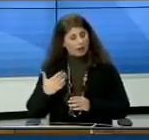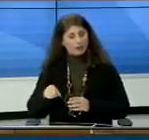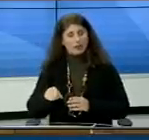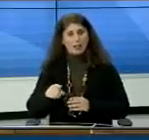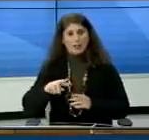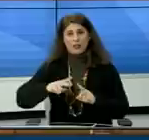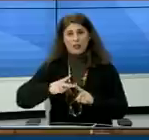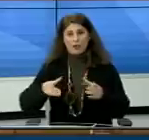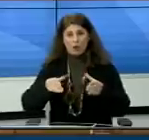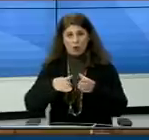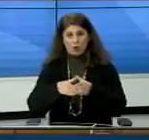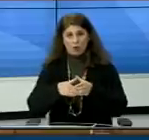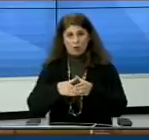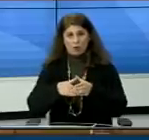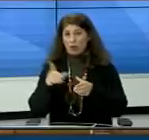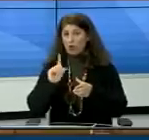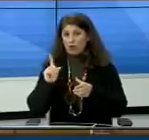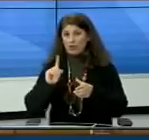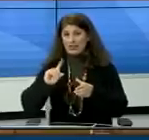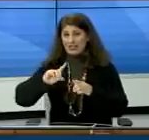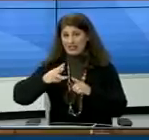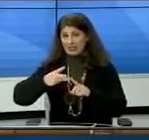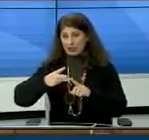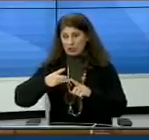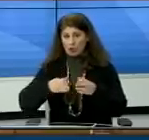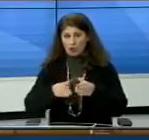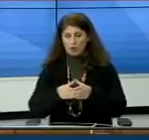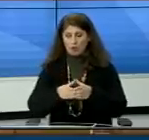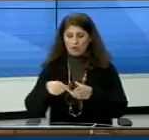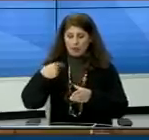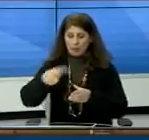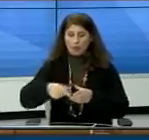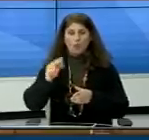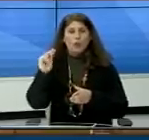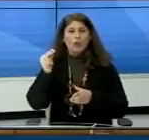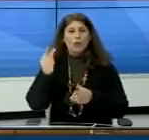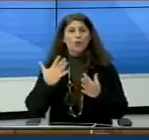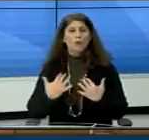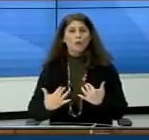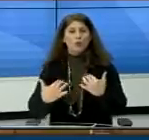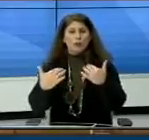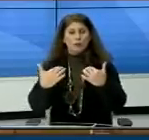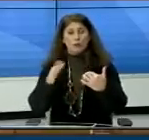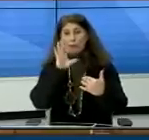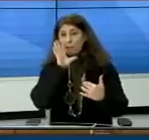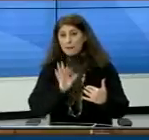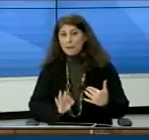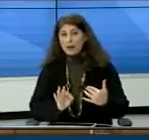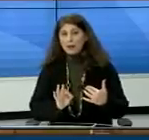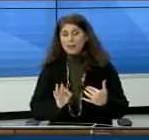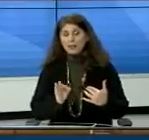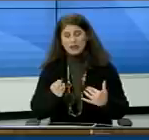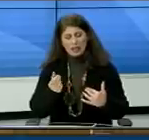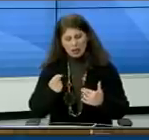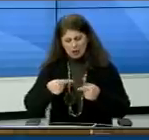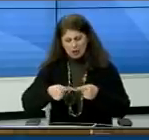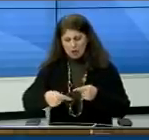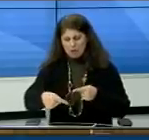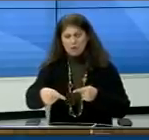κόμμα, αντί για τρίτο, στην επόμενη Βουλή. Και πράγματι, λίγες εβδομάδες